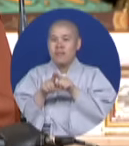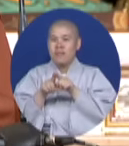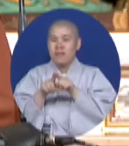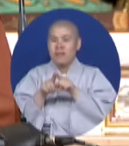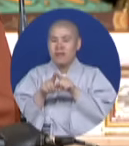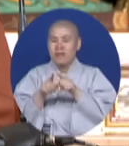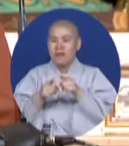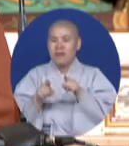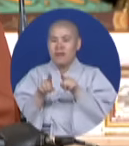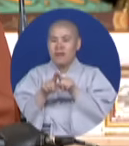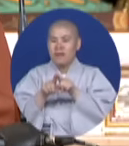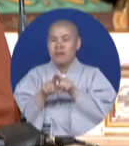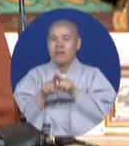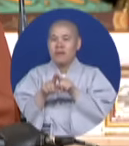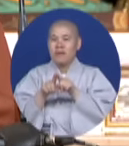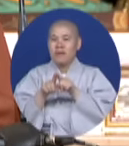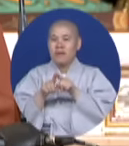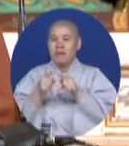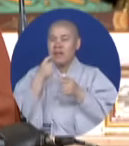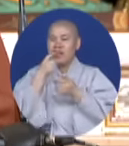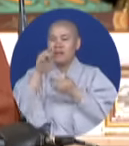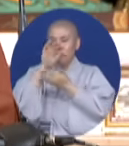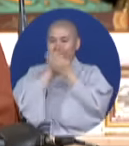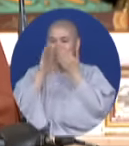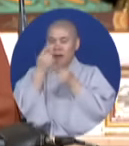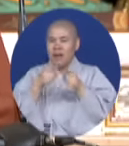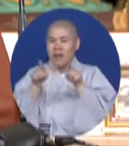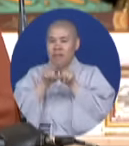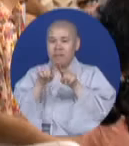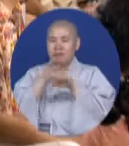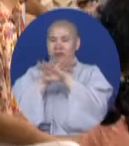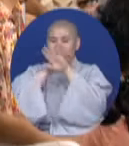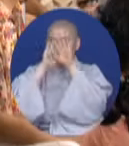이 날이 밝을 때 백운과 함께 밝아요.